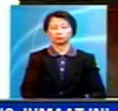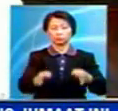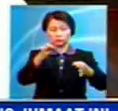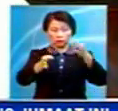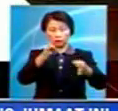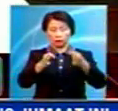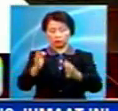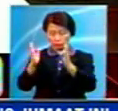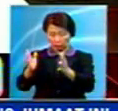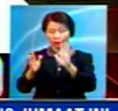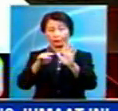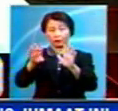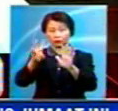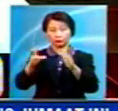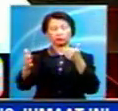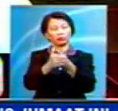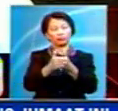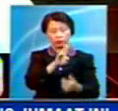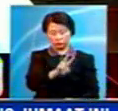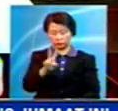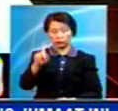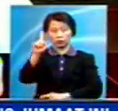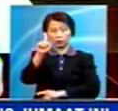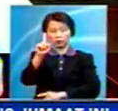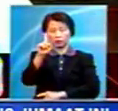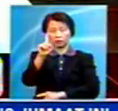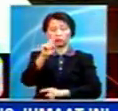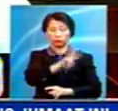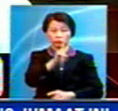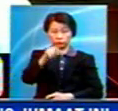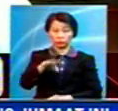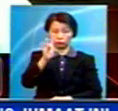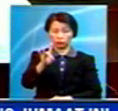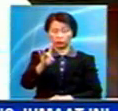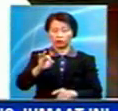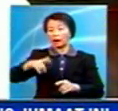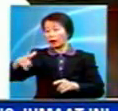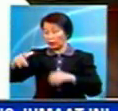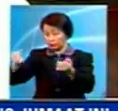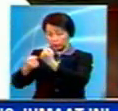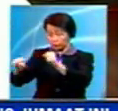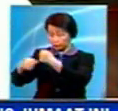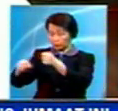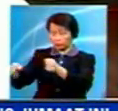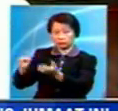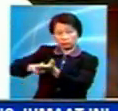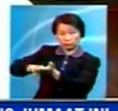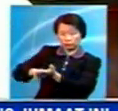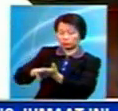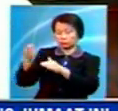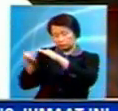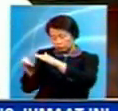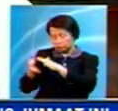Sekiranya dalam tempoh ini sampai ke 22 hari bulan, yang keselebih itu dapat disiapkan dokumentasi dan juga